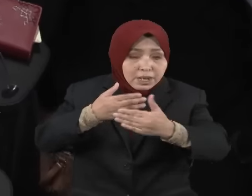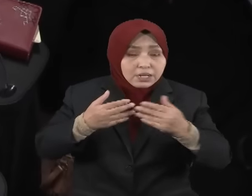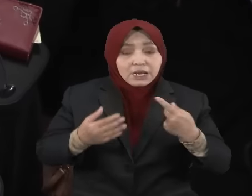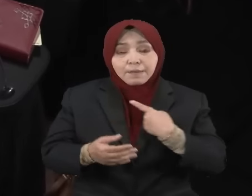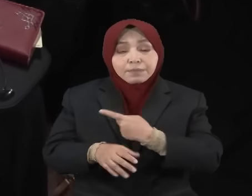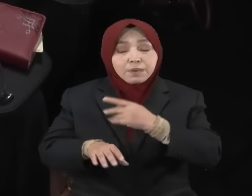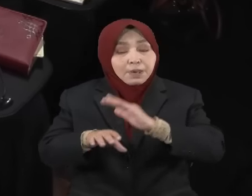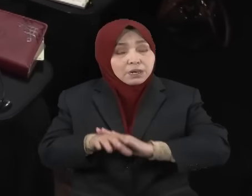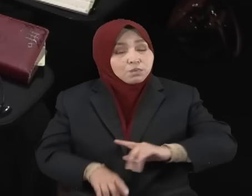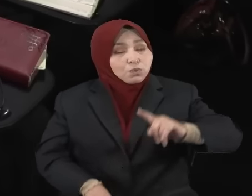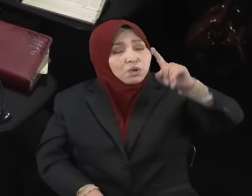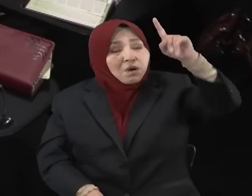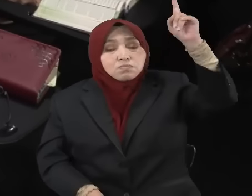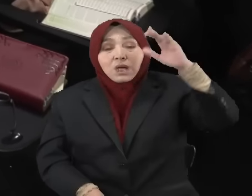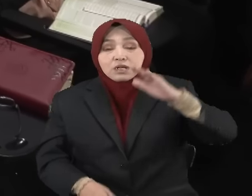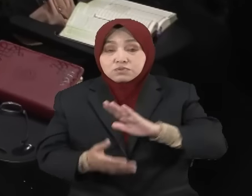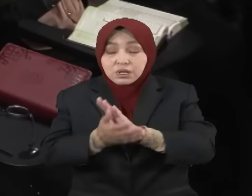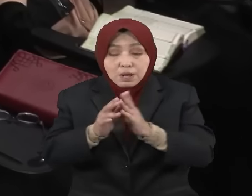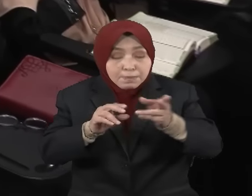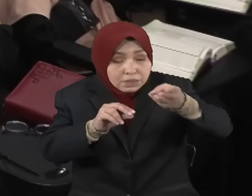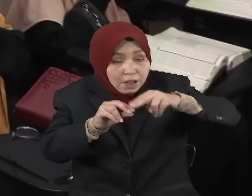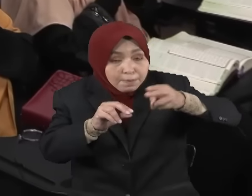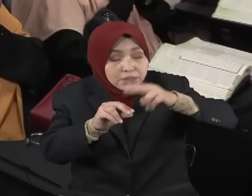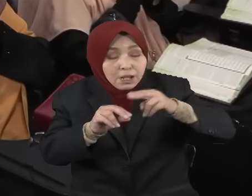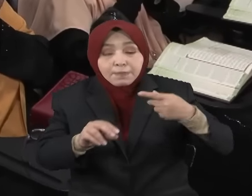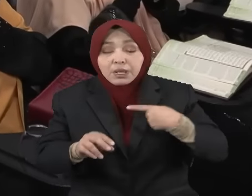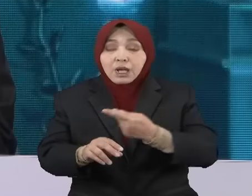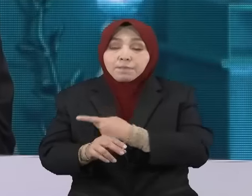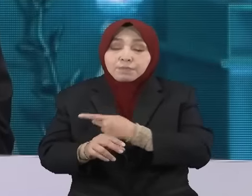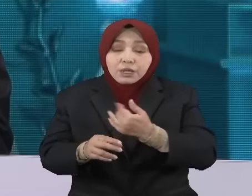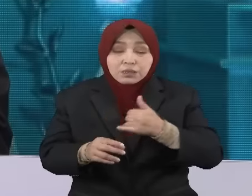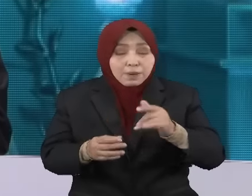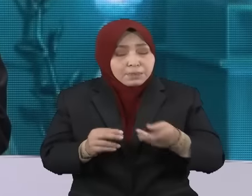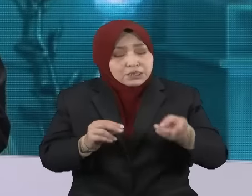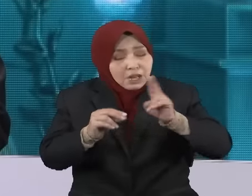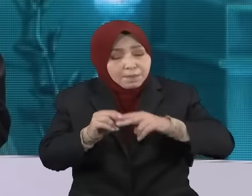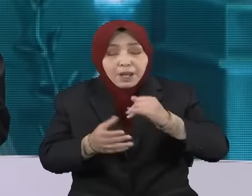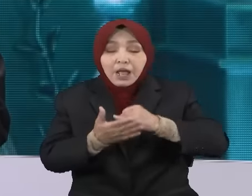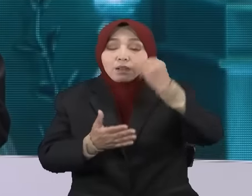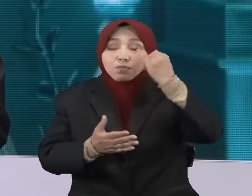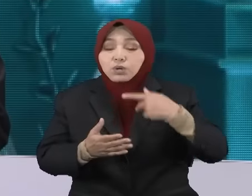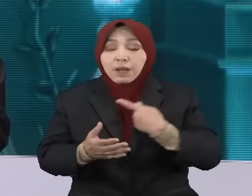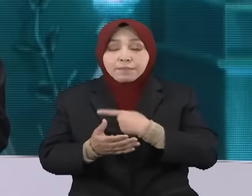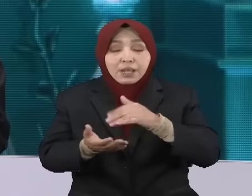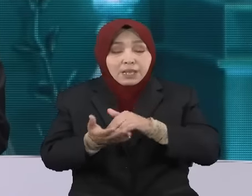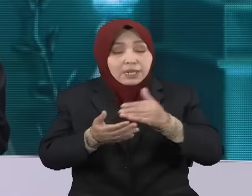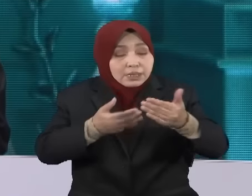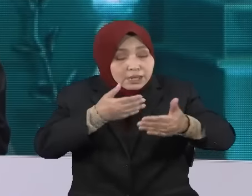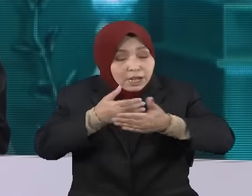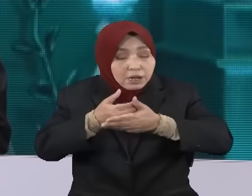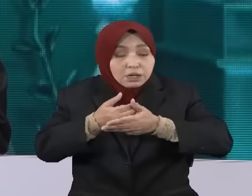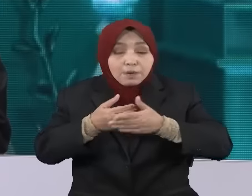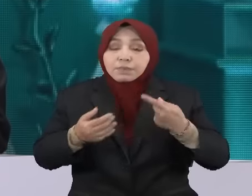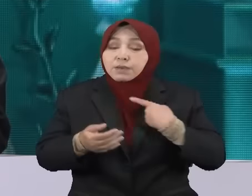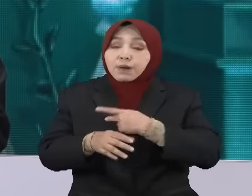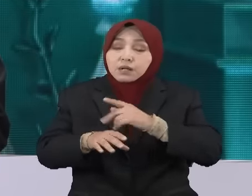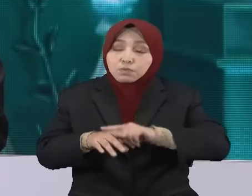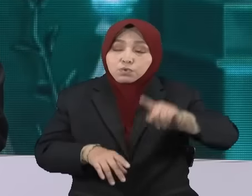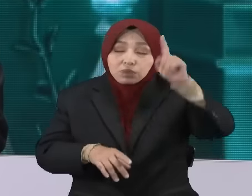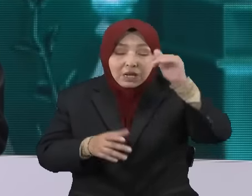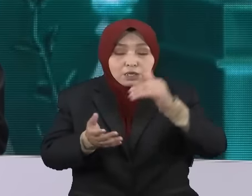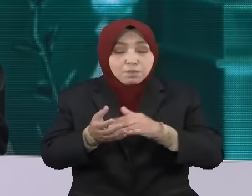kami kepada-Mu, ya Allah. Semakin bertambah kami, semakin tunduk kami, ya Allah. Semakin bertambah ilmu kami, semakin dekat kami kepada-Mu, ya Allah. Semakin banyak